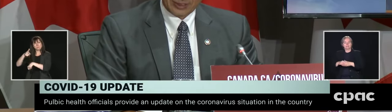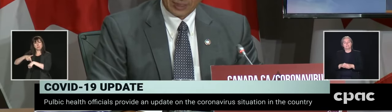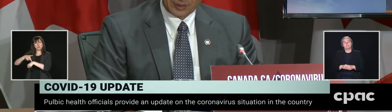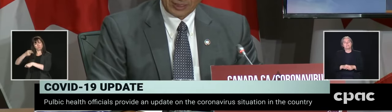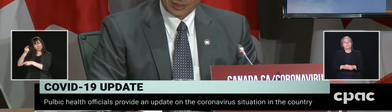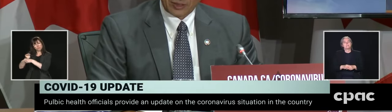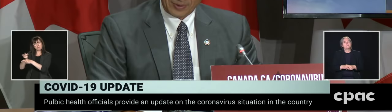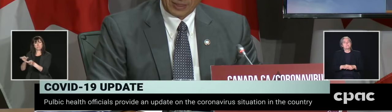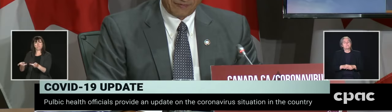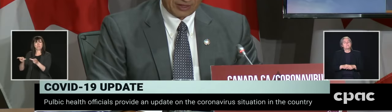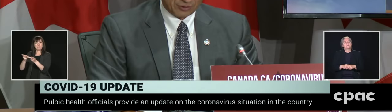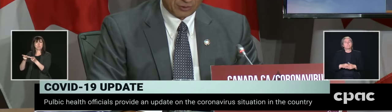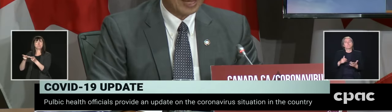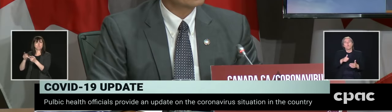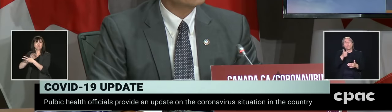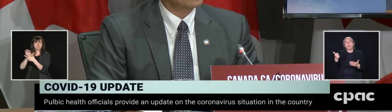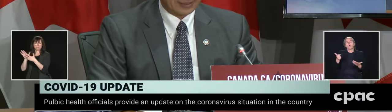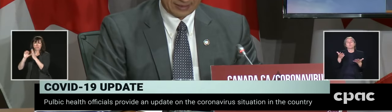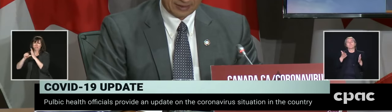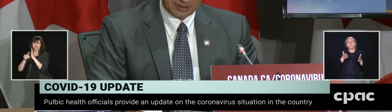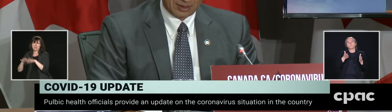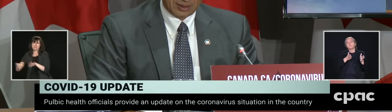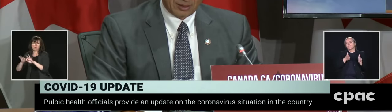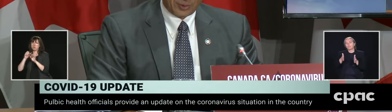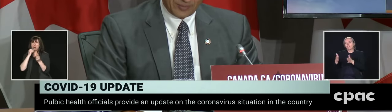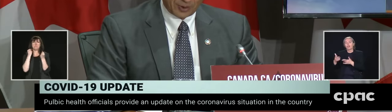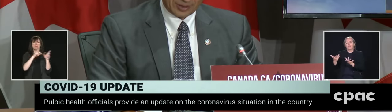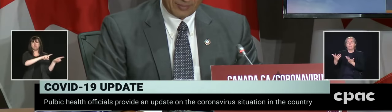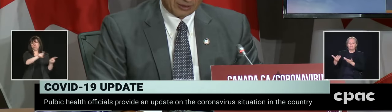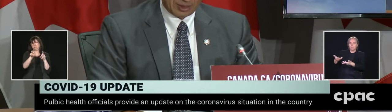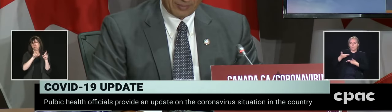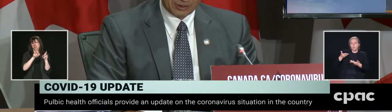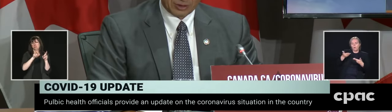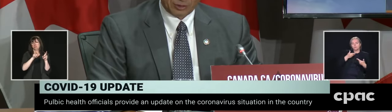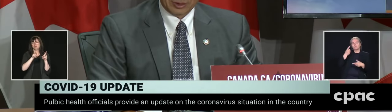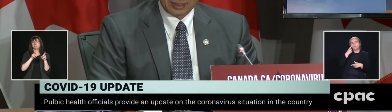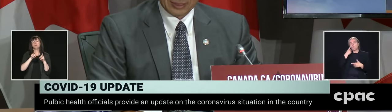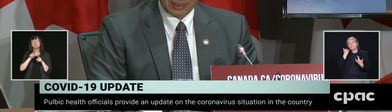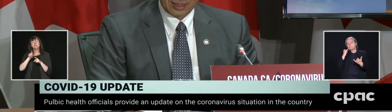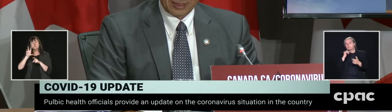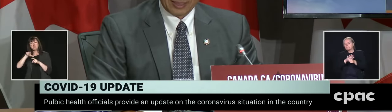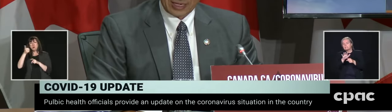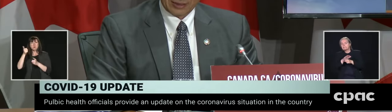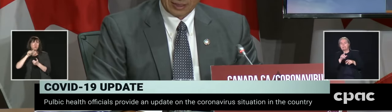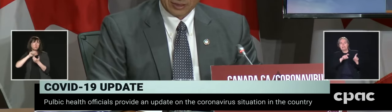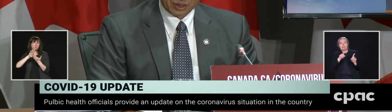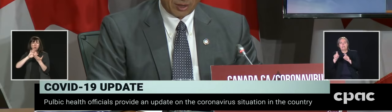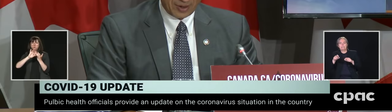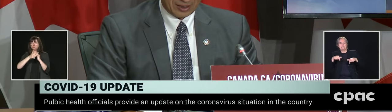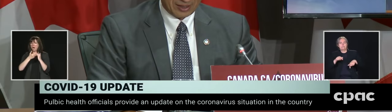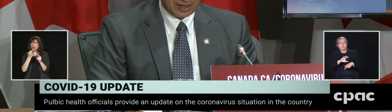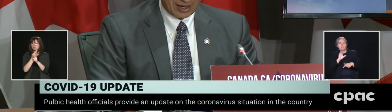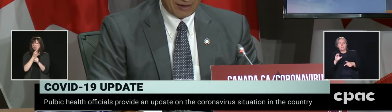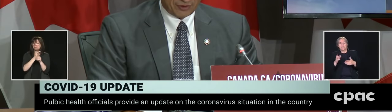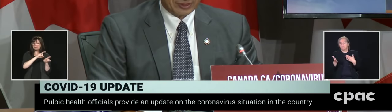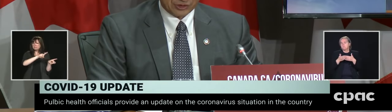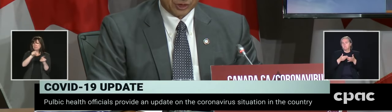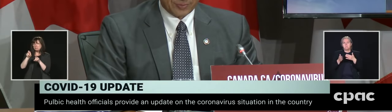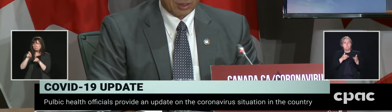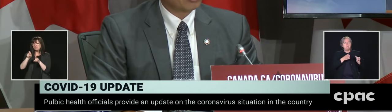pour déterminer si les pays effectuent assez de tests. Peu importe la méthode utilisée, le Canada se compare